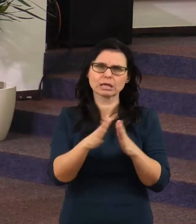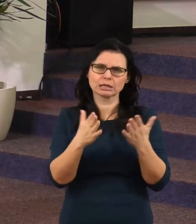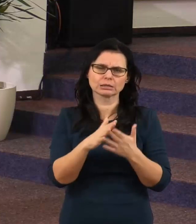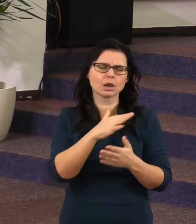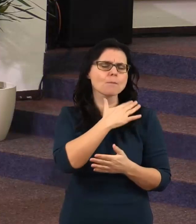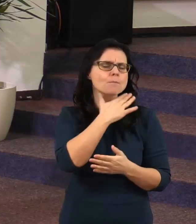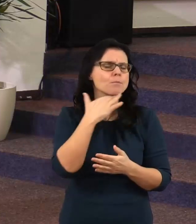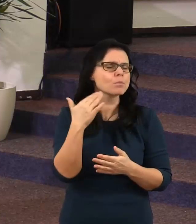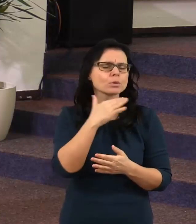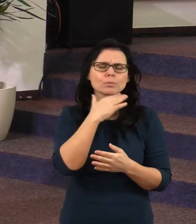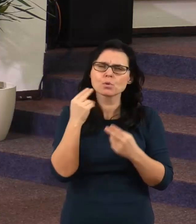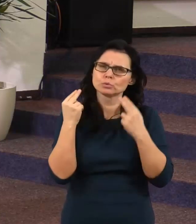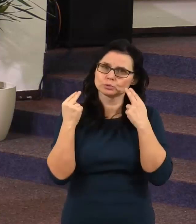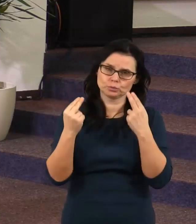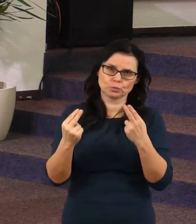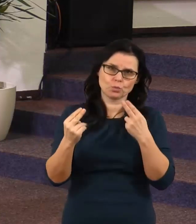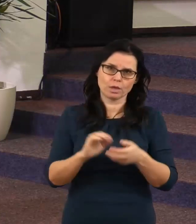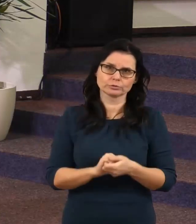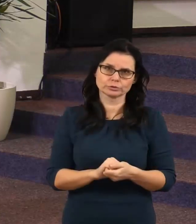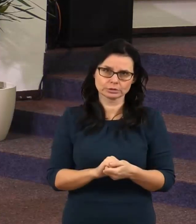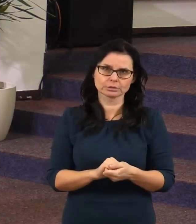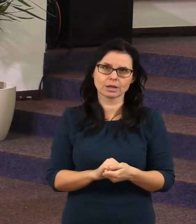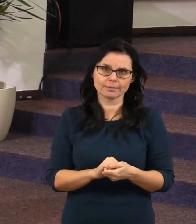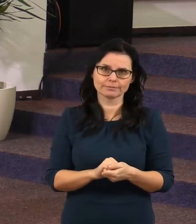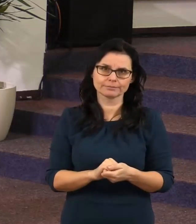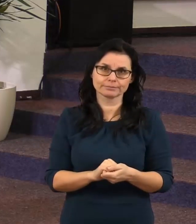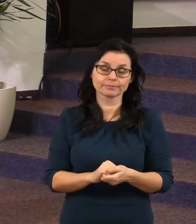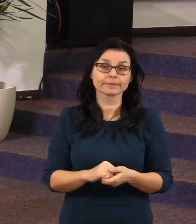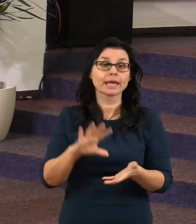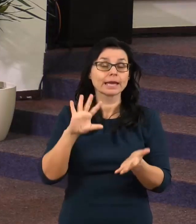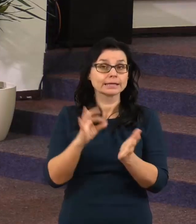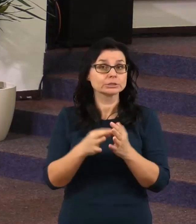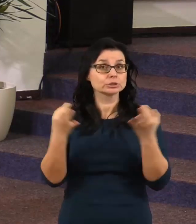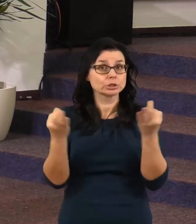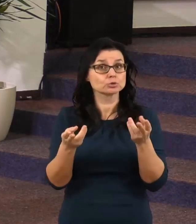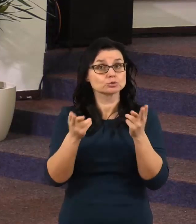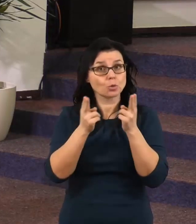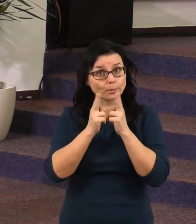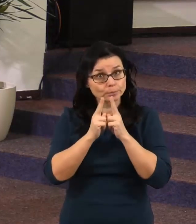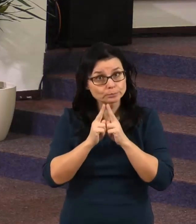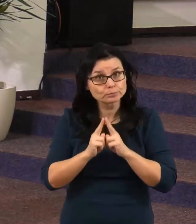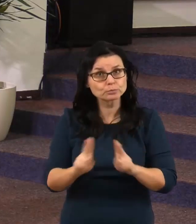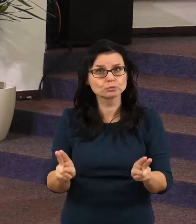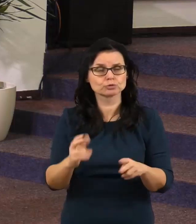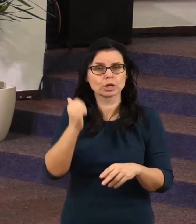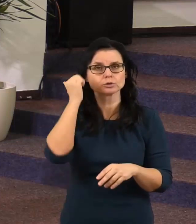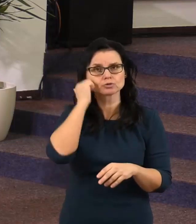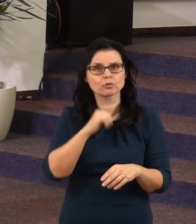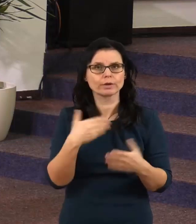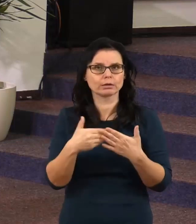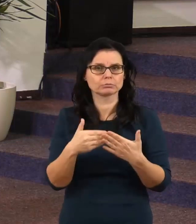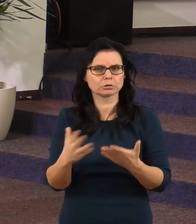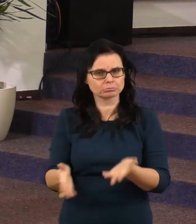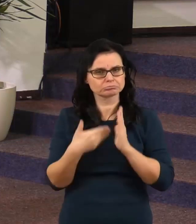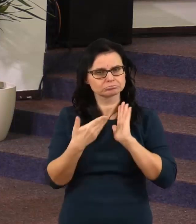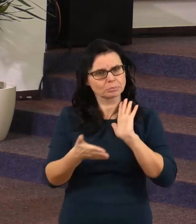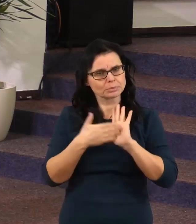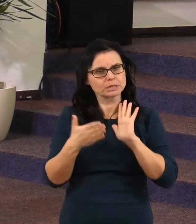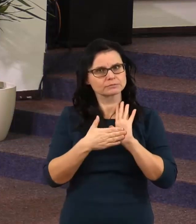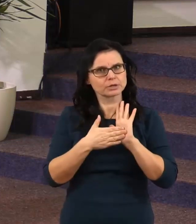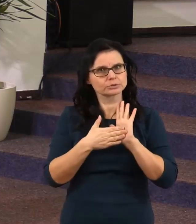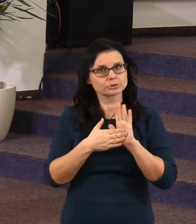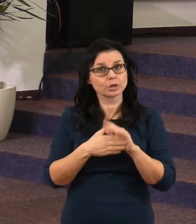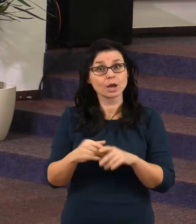nesmírně důležitá. Víte, jestli, že něco může člověka přesvědčit, že Bůh